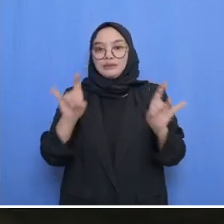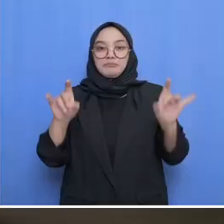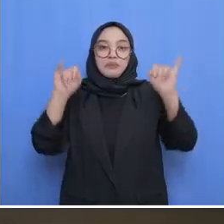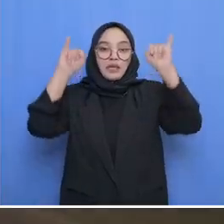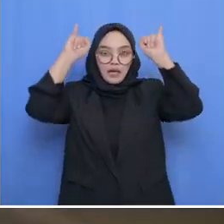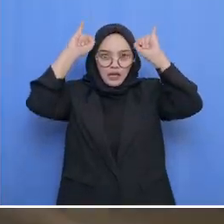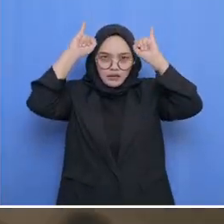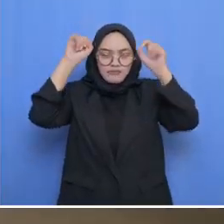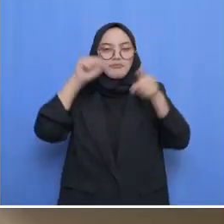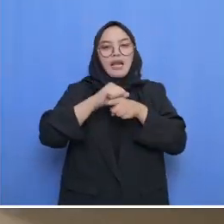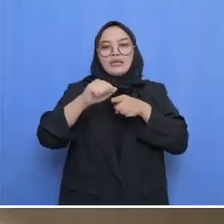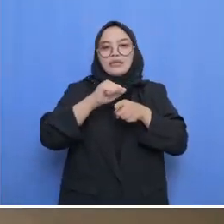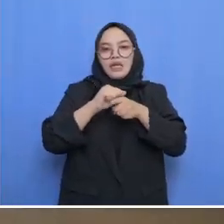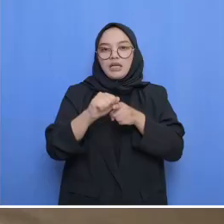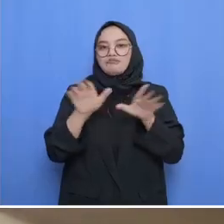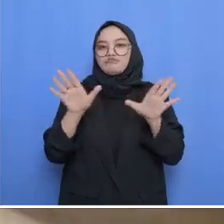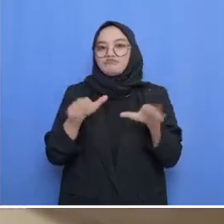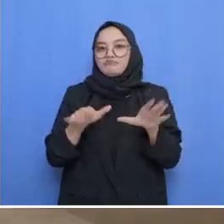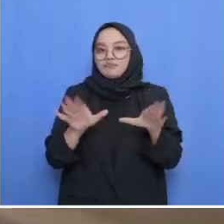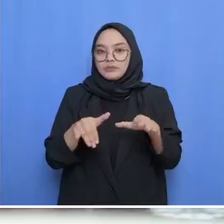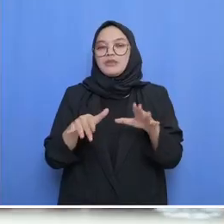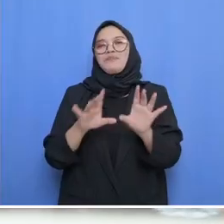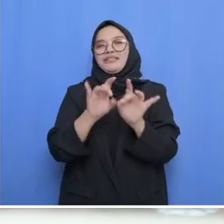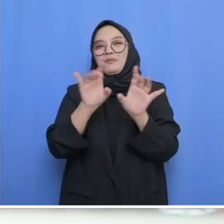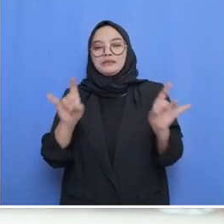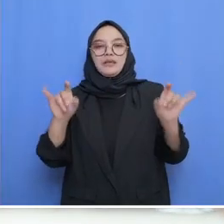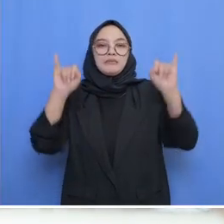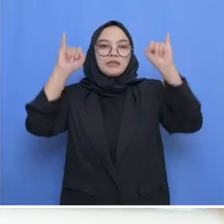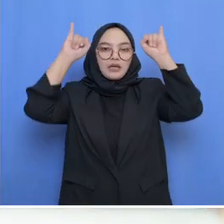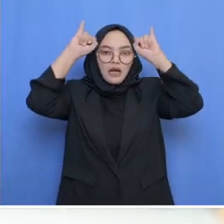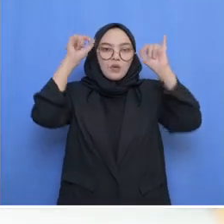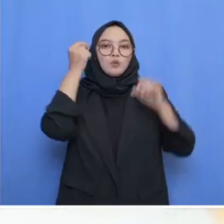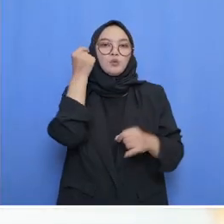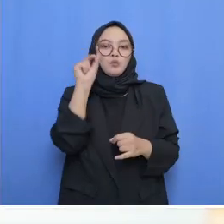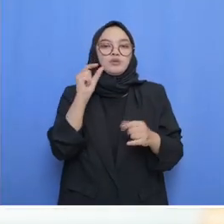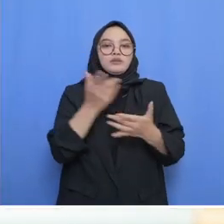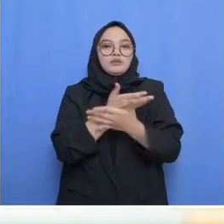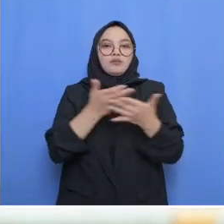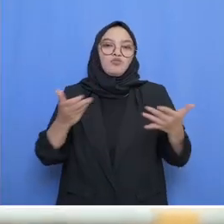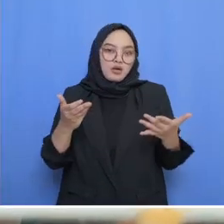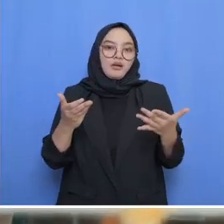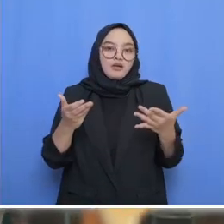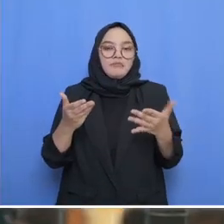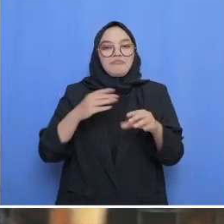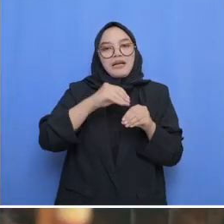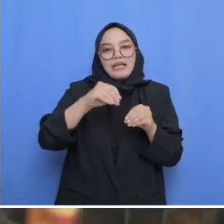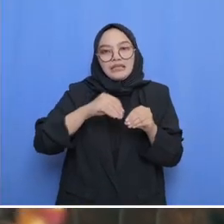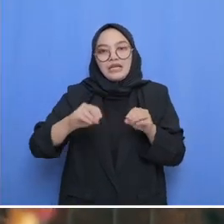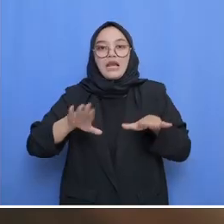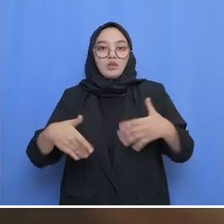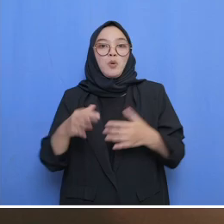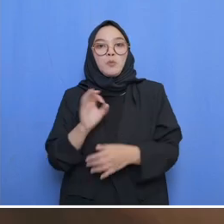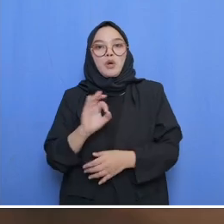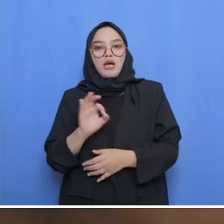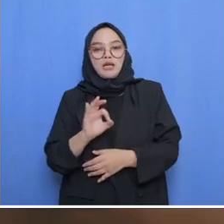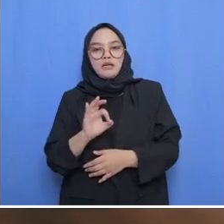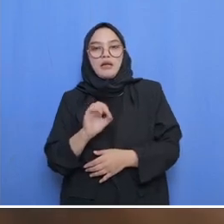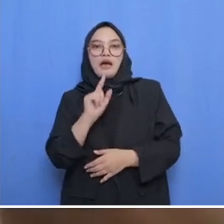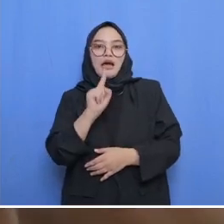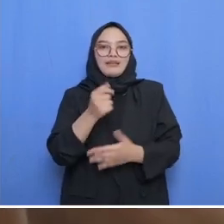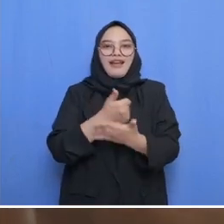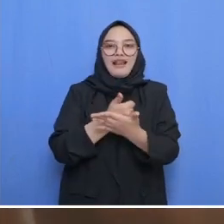Ternak menyelenggarakan pelatihan di bidang perunggasan dan aneka ternak bagi aparatur dan non-aparatur